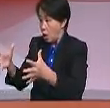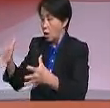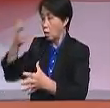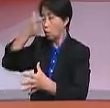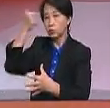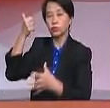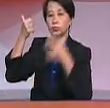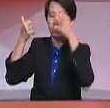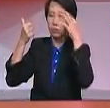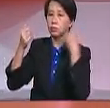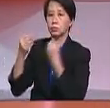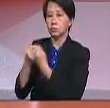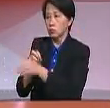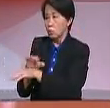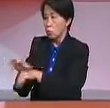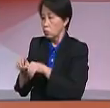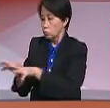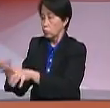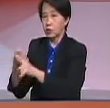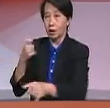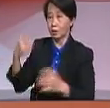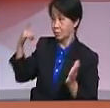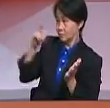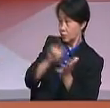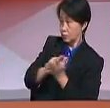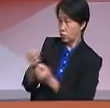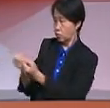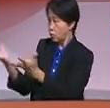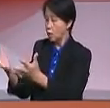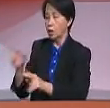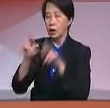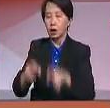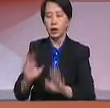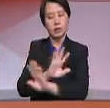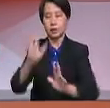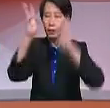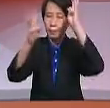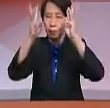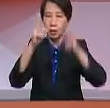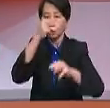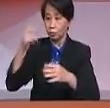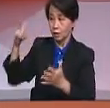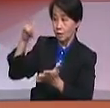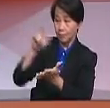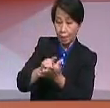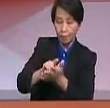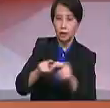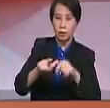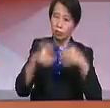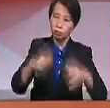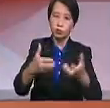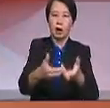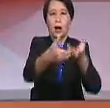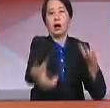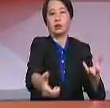akibat daripada kes-kes import, jadi rakyat tidak perlu bimbang kerana mereka telah pun diasingkan